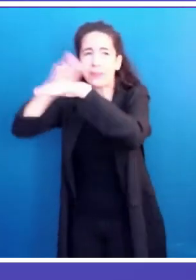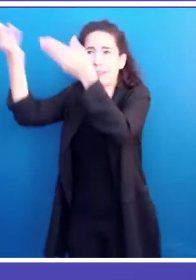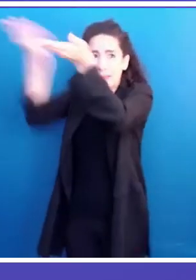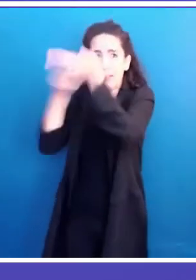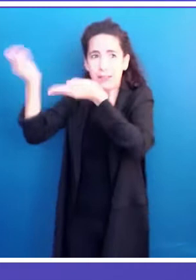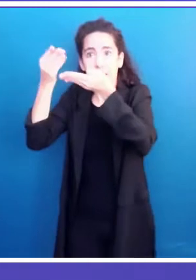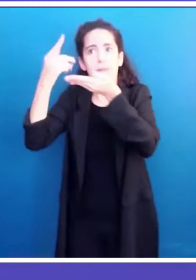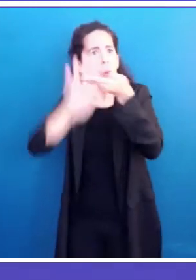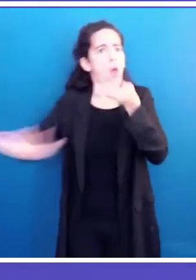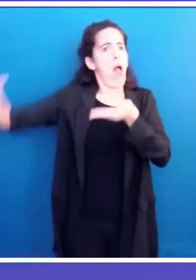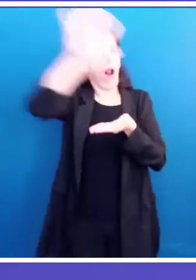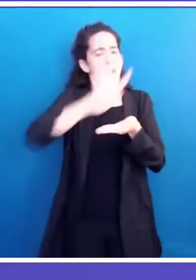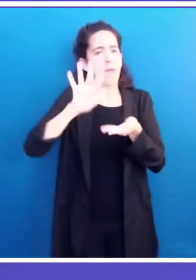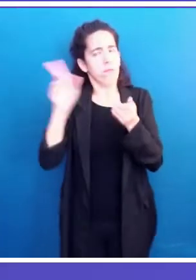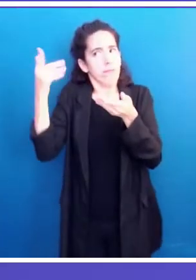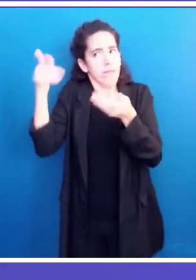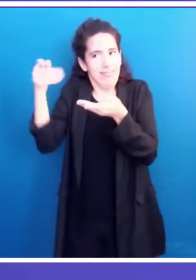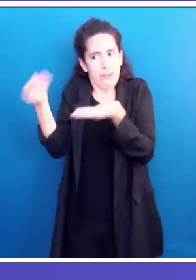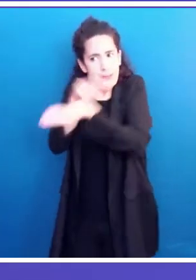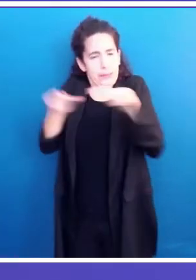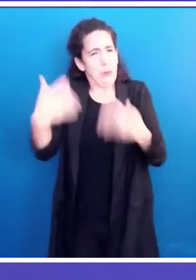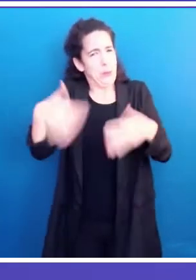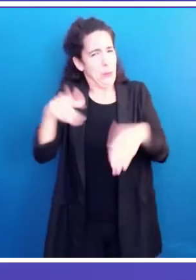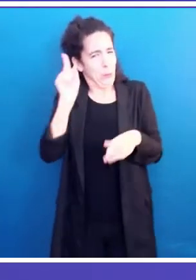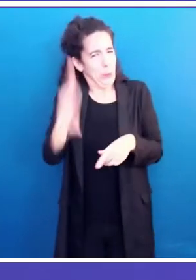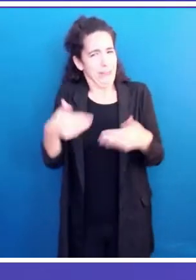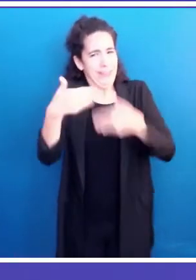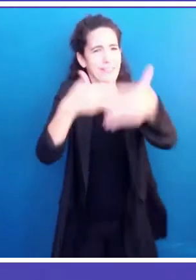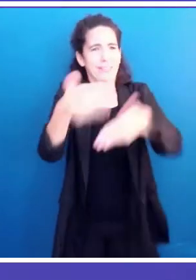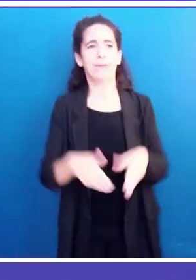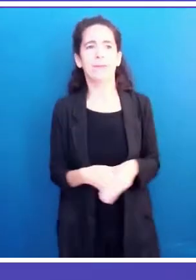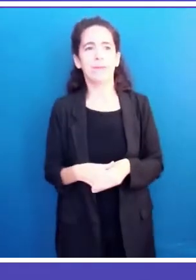الوطني الإقليمي والدولي، إضافة إلى أهمية